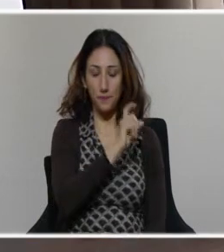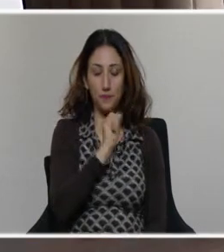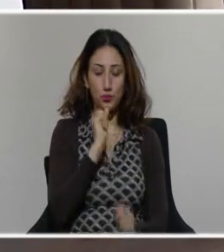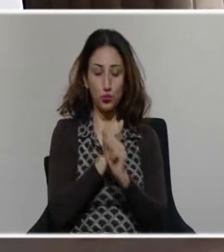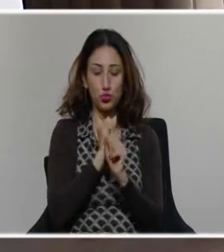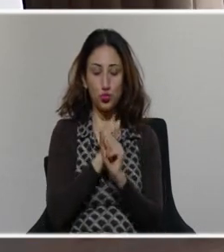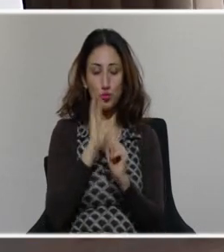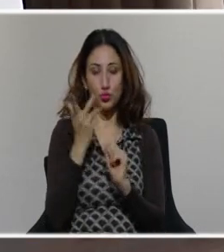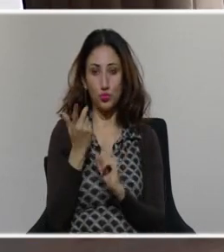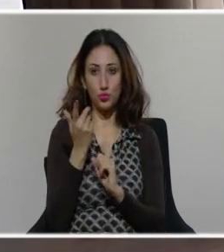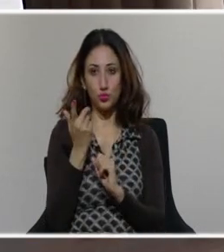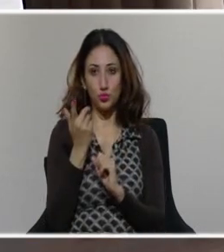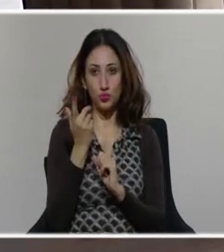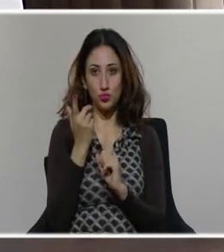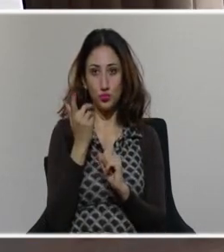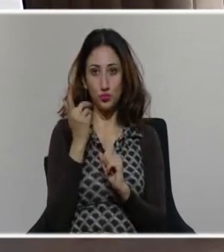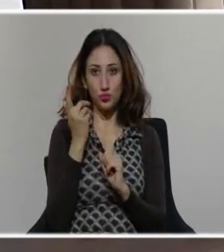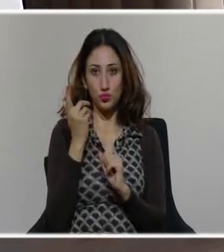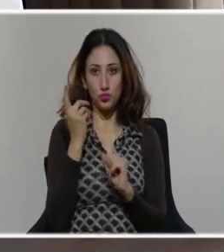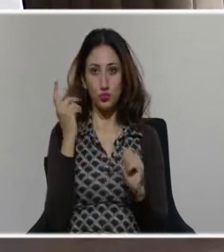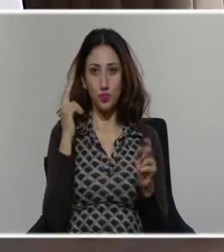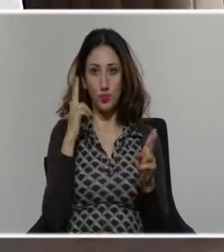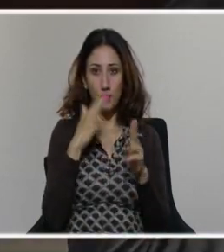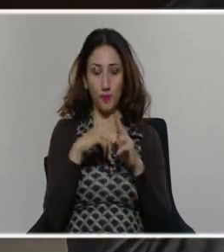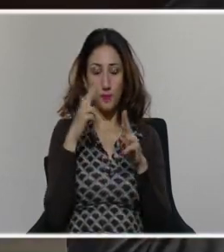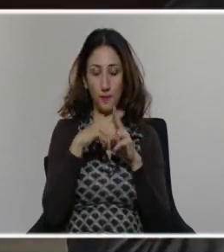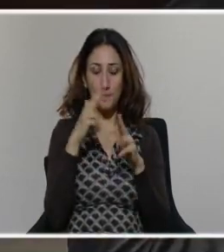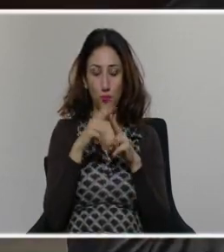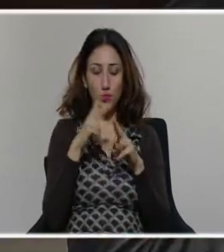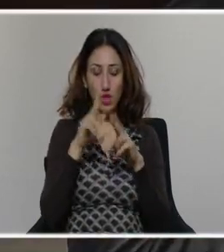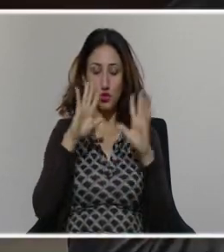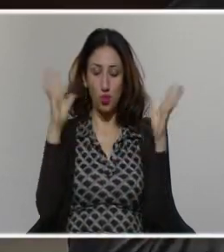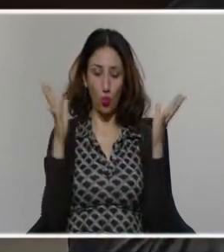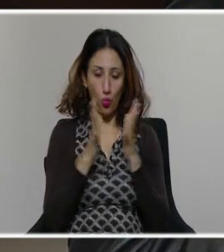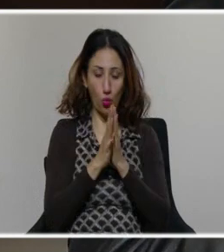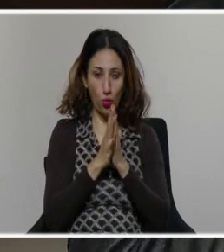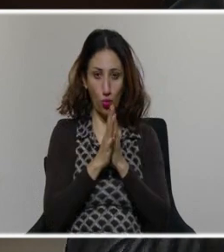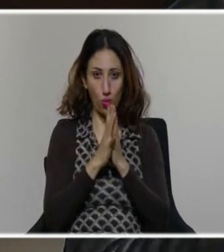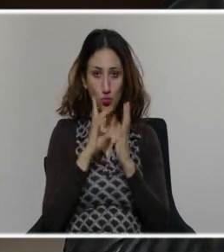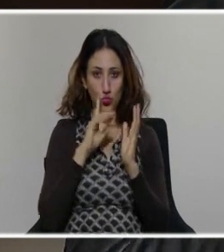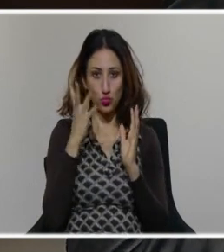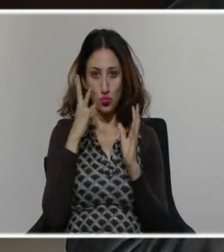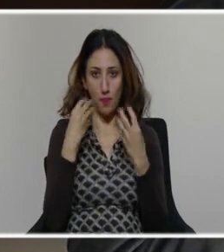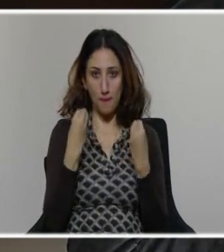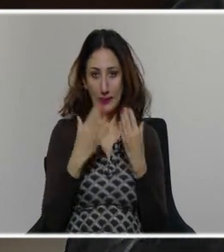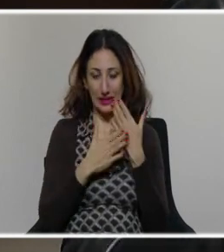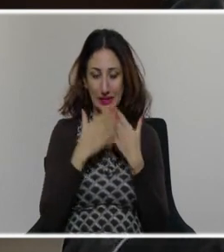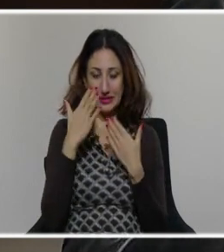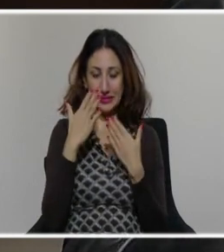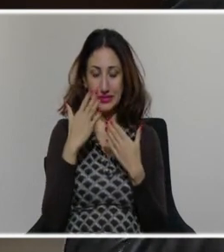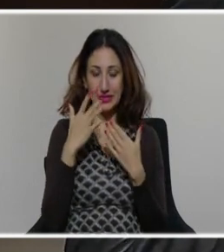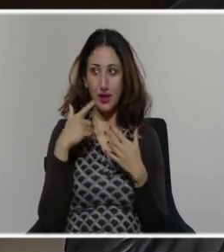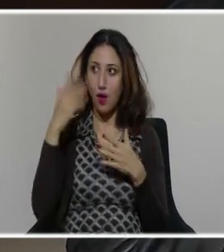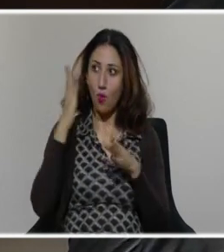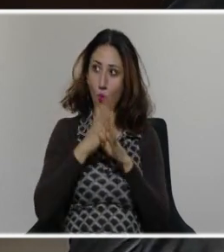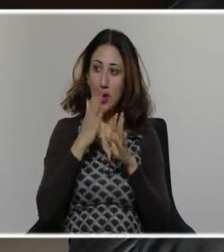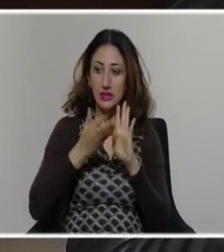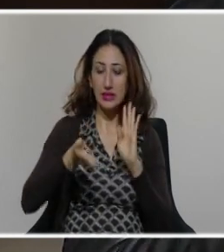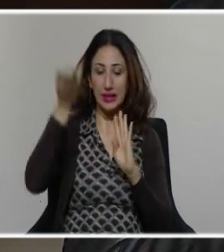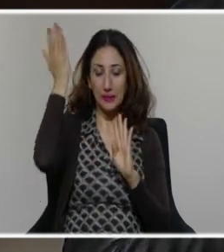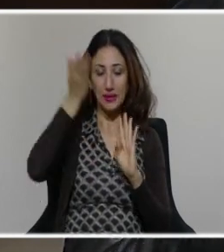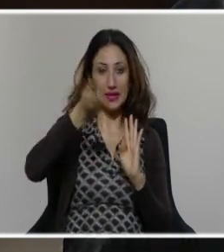هو المسلسل كله كان حاله جميله جدا. احنا يعني كشباب صغير كنا لسه بنبتدي، واقفين جنب العمالقه دول